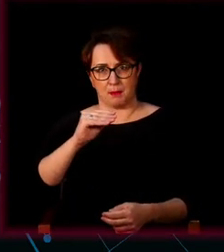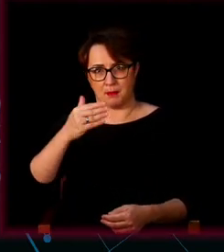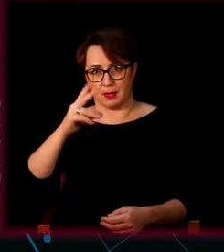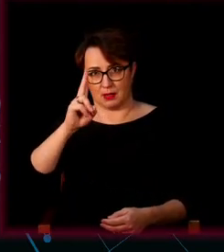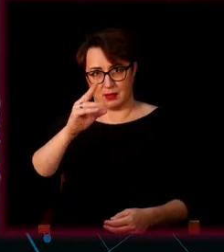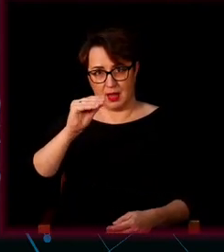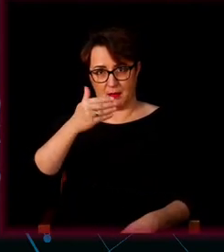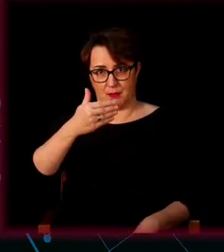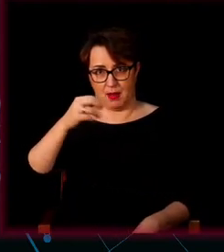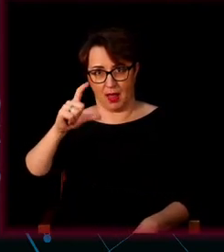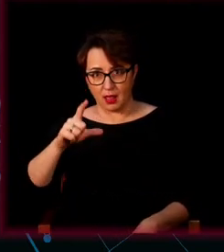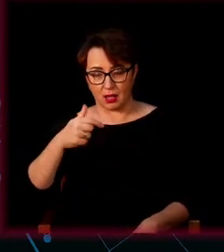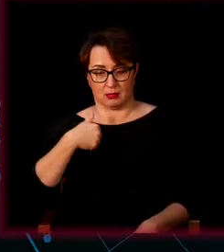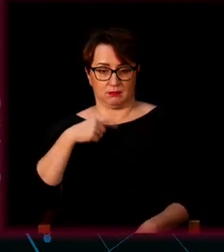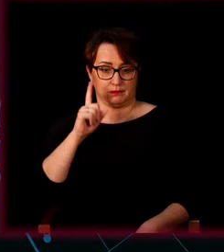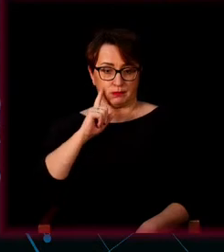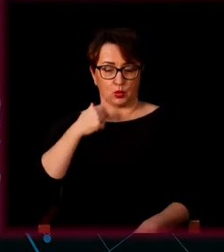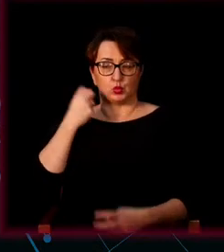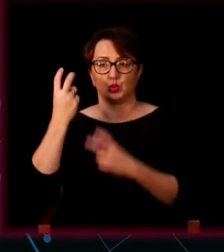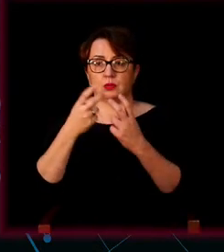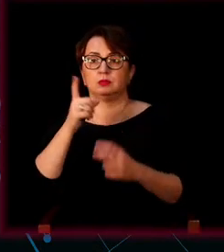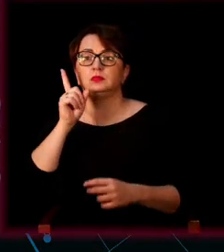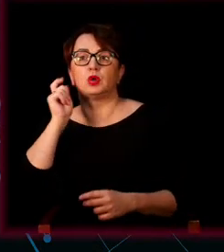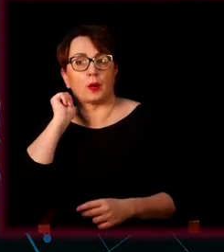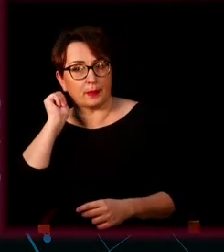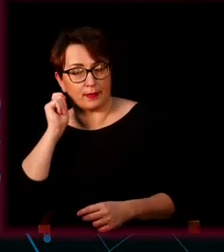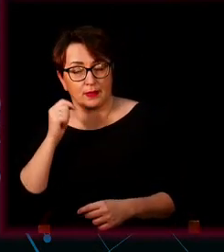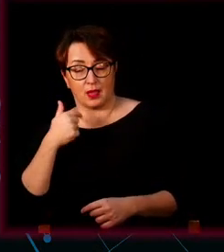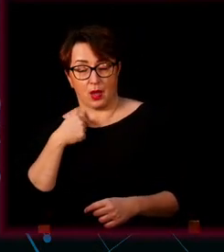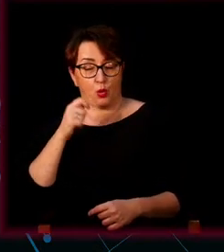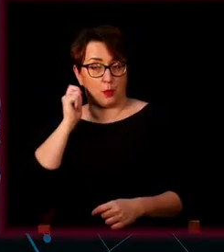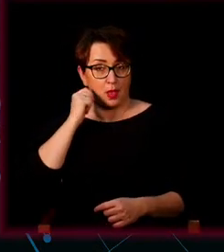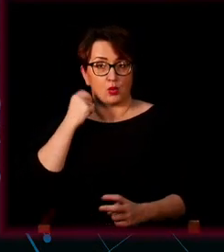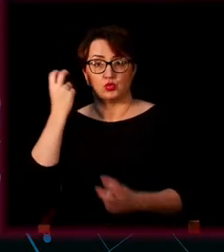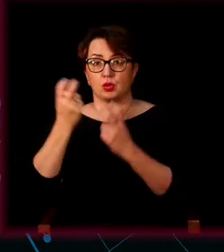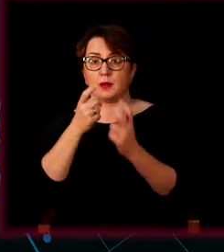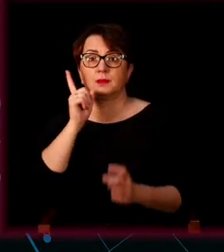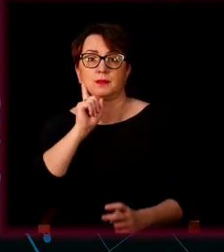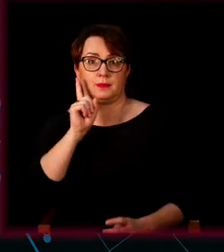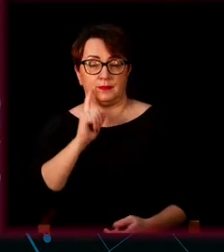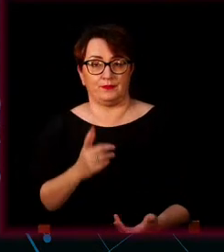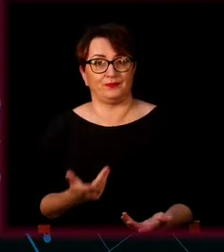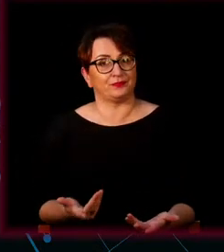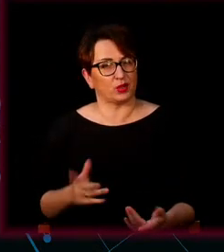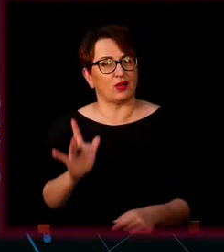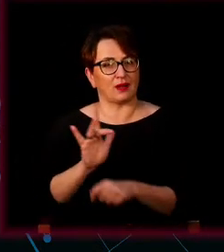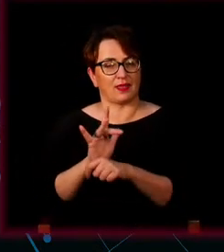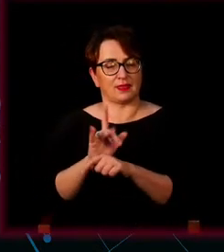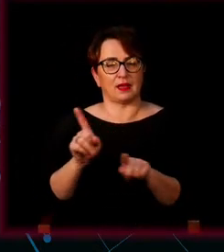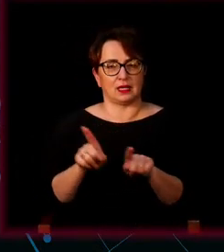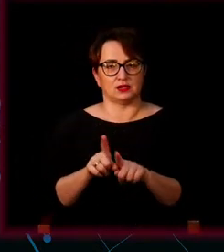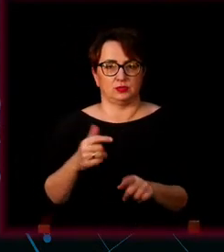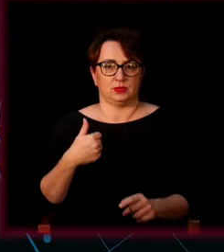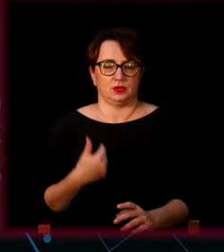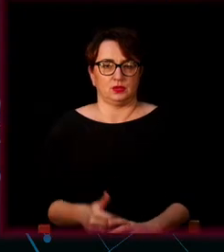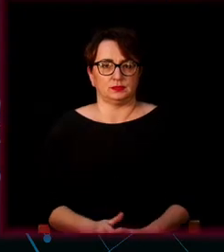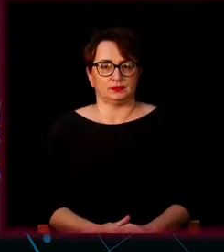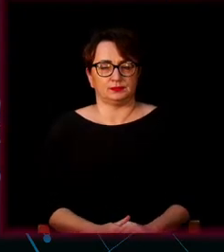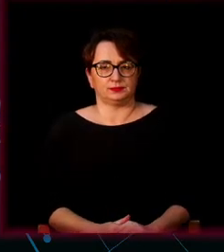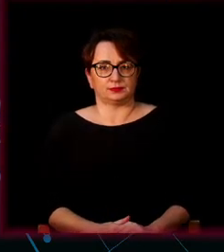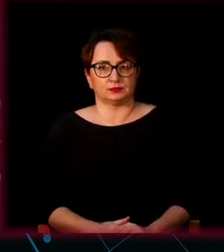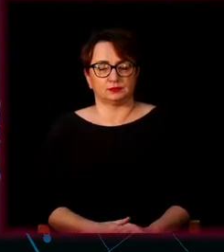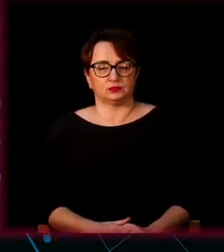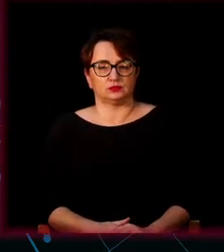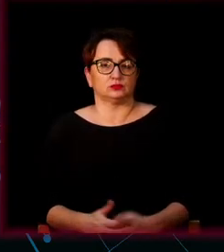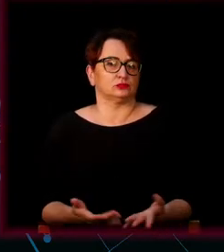się mężczyzną, to szuka kobiety, jeśli ktoś staje się kobietą, to szuka mężczyzny. I to też było krytykowane